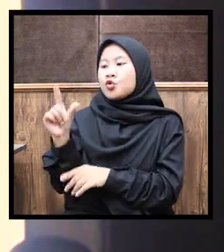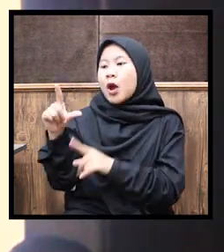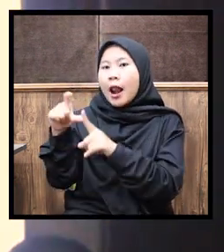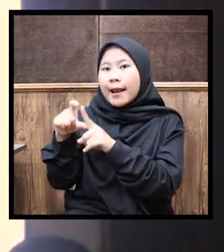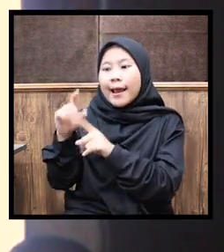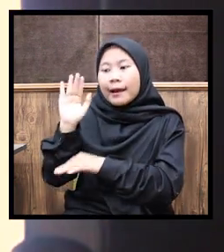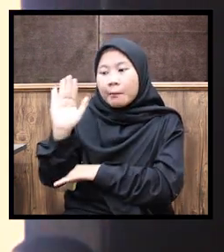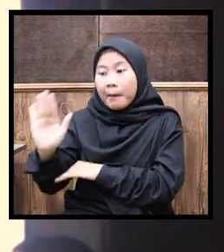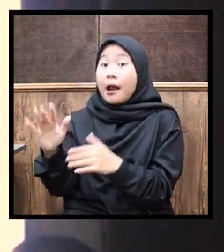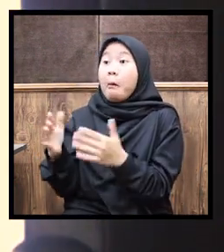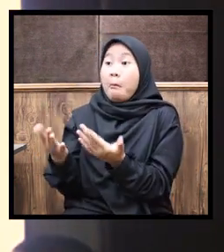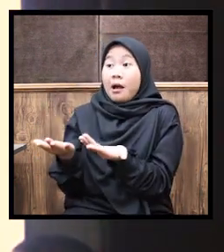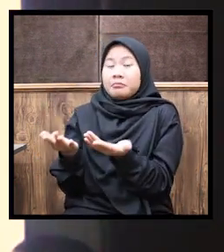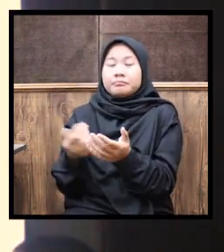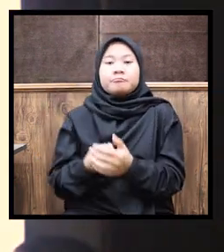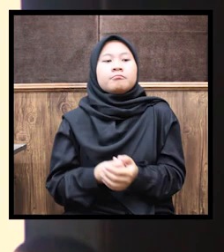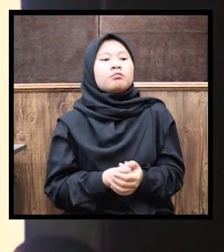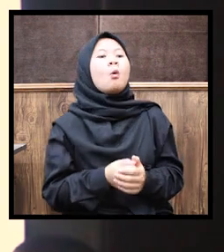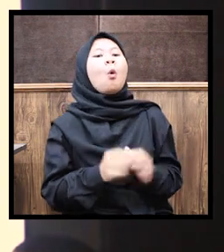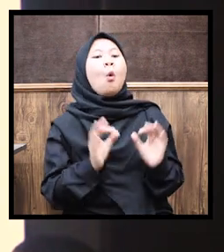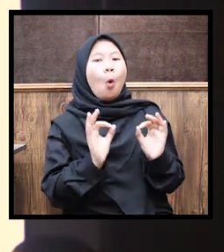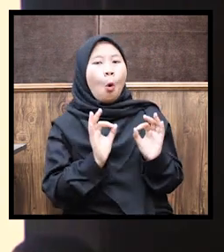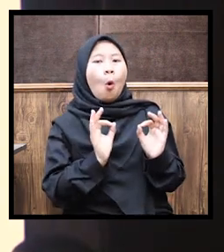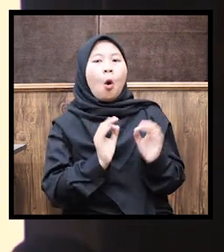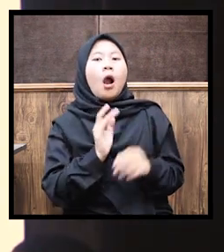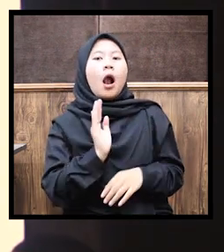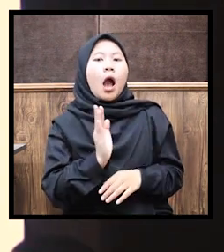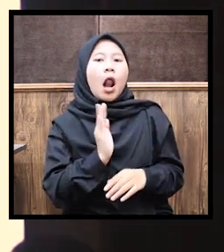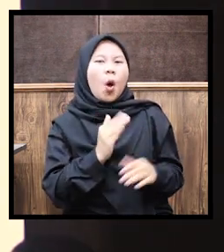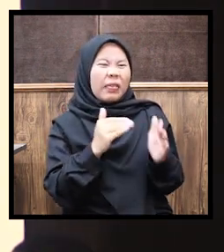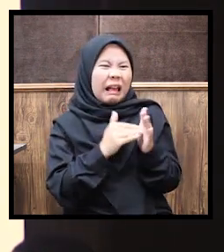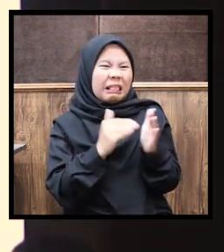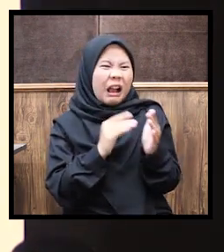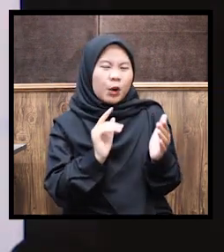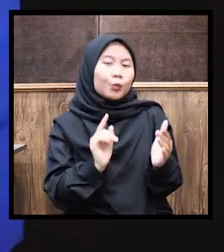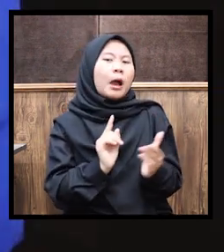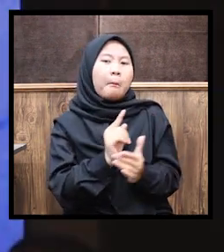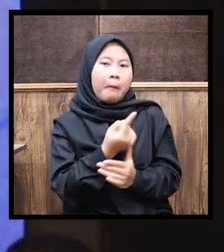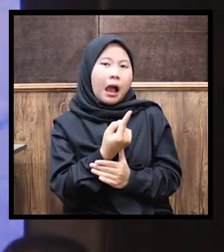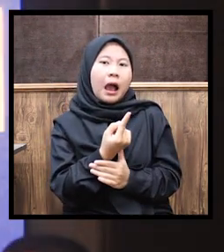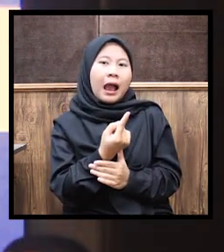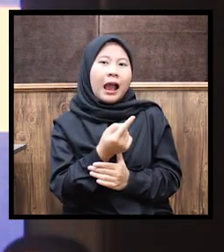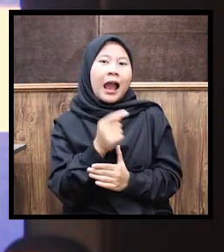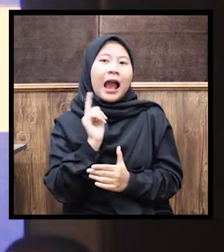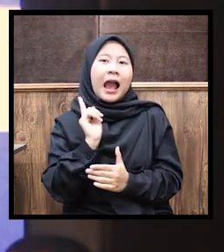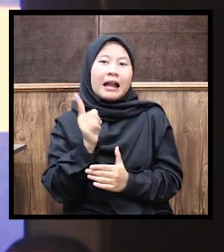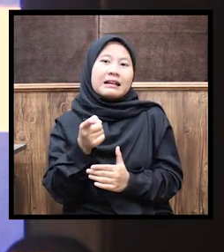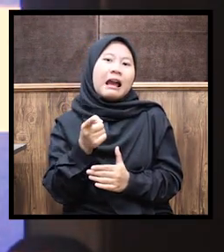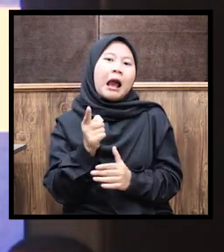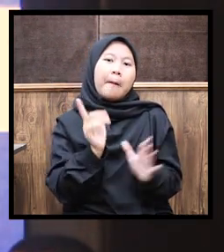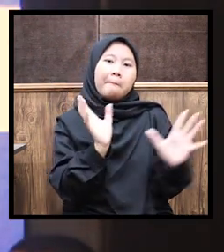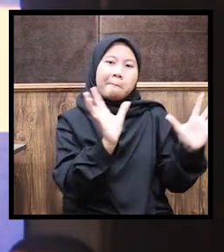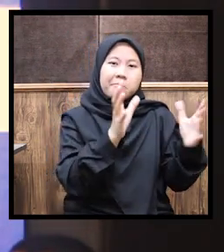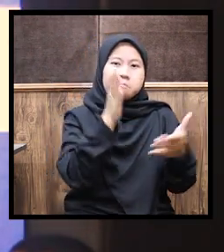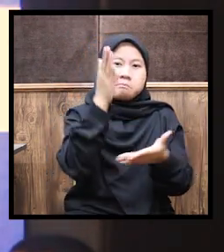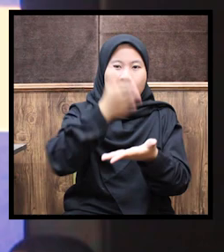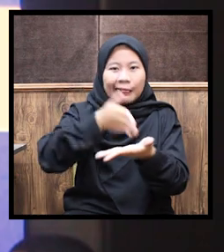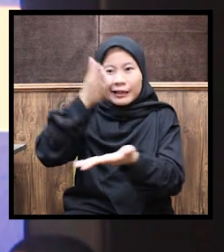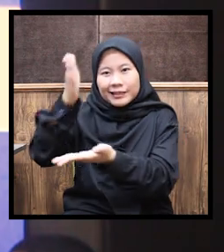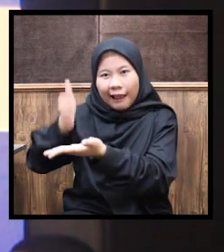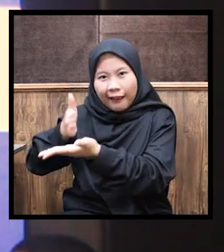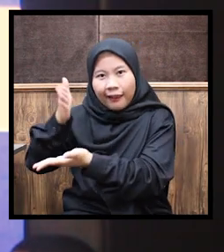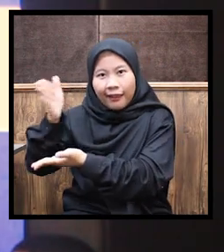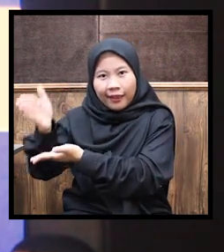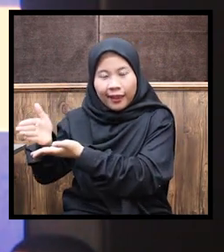ke depan Iya tantangan utama kita ee adalah gap ya Pak kita Tentu saja